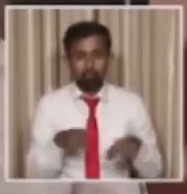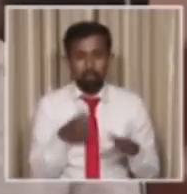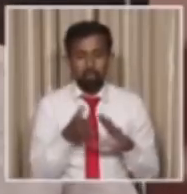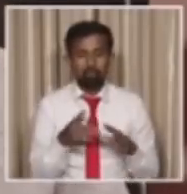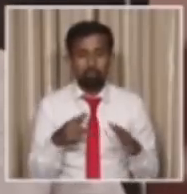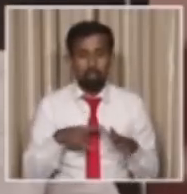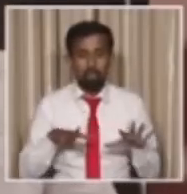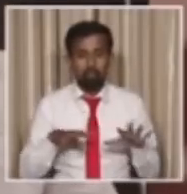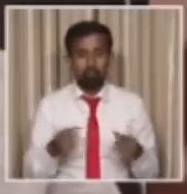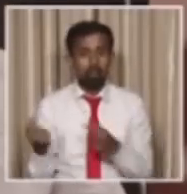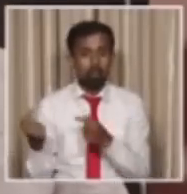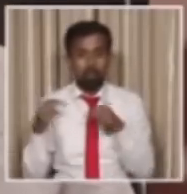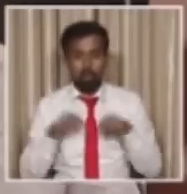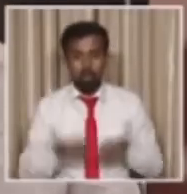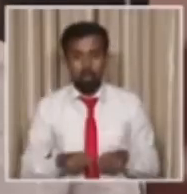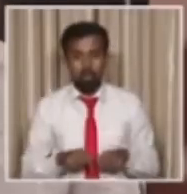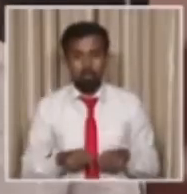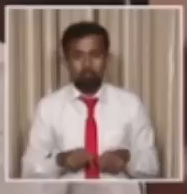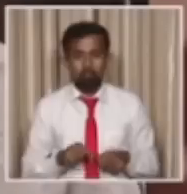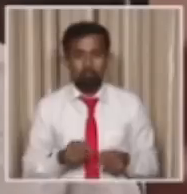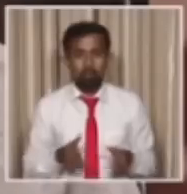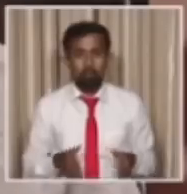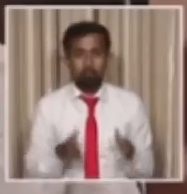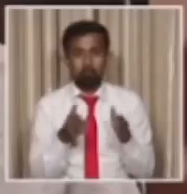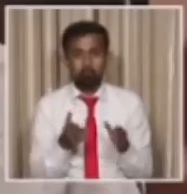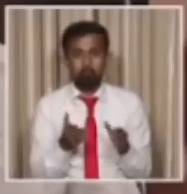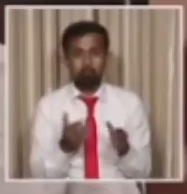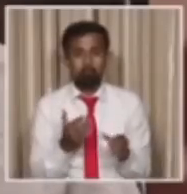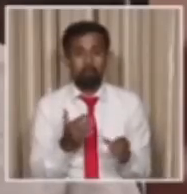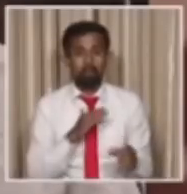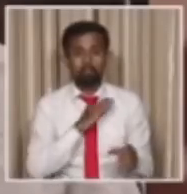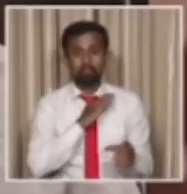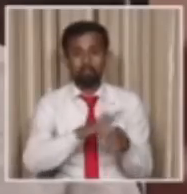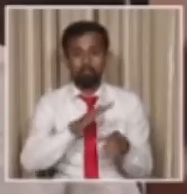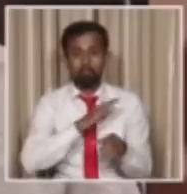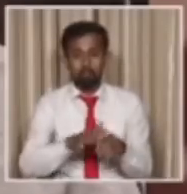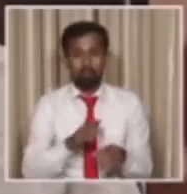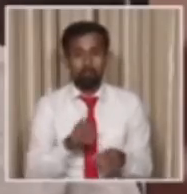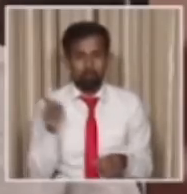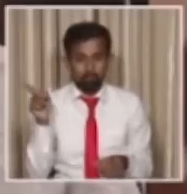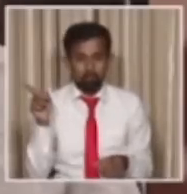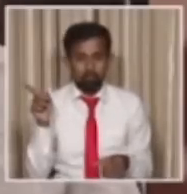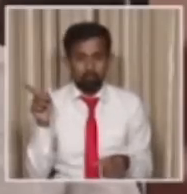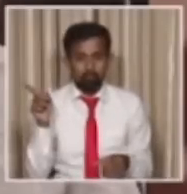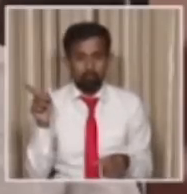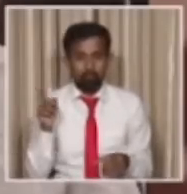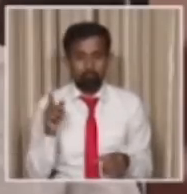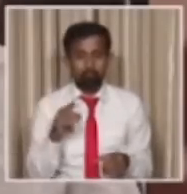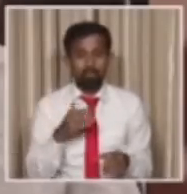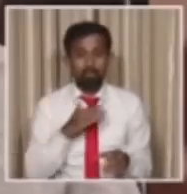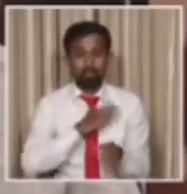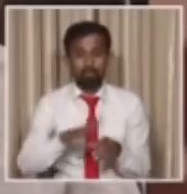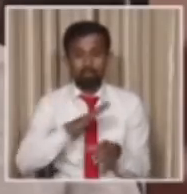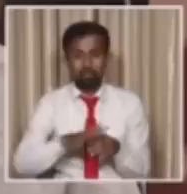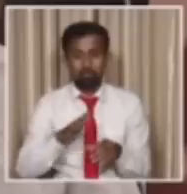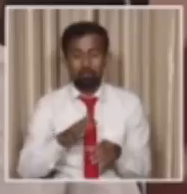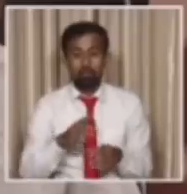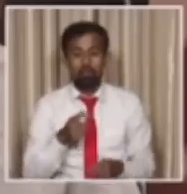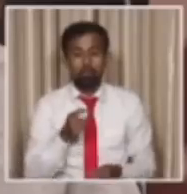ඇප ලබාගෙන ඇවිල්ලා දැන් හන්දියක තැඹිලි කපනවා. හරි තැඹිලි කපනවා.